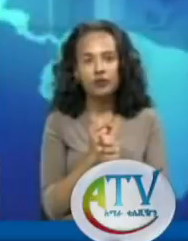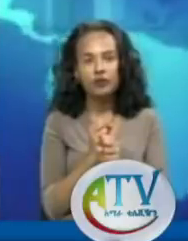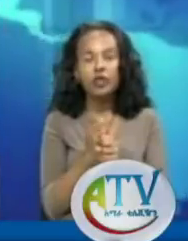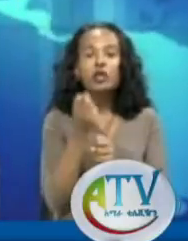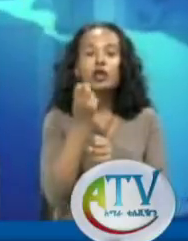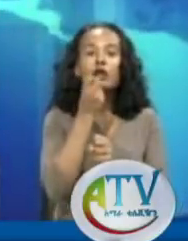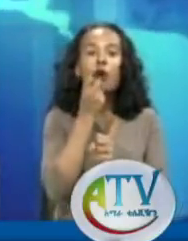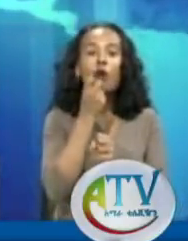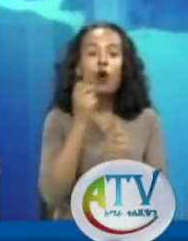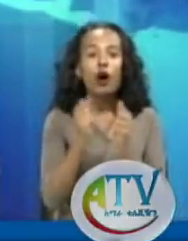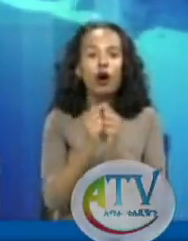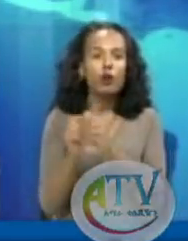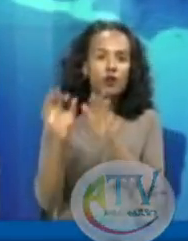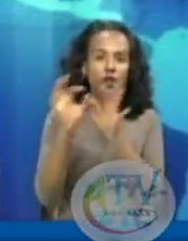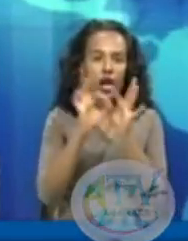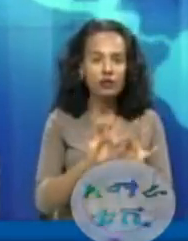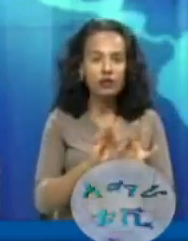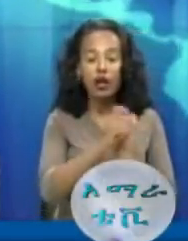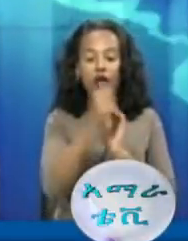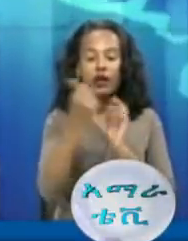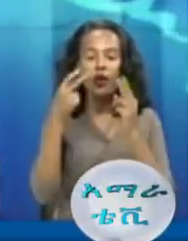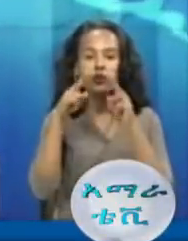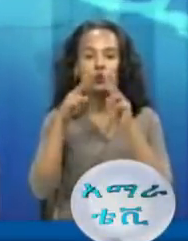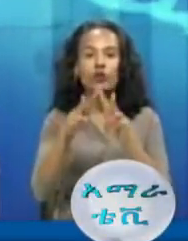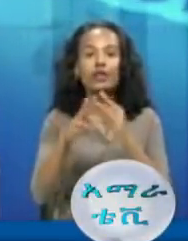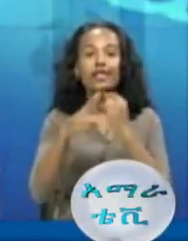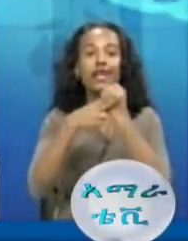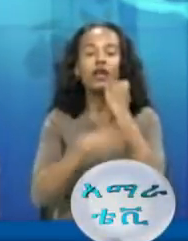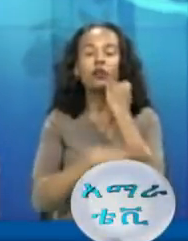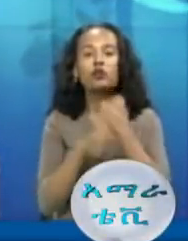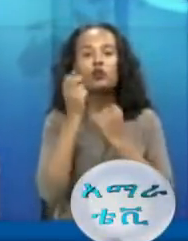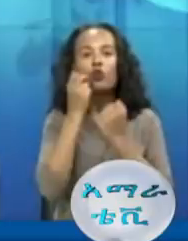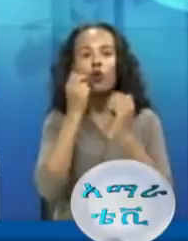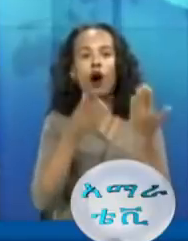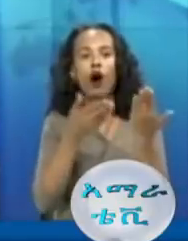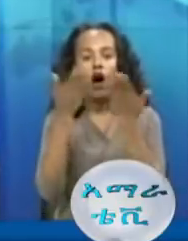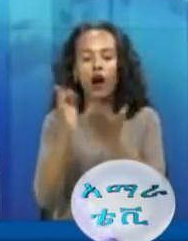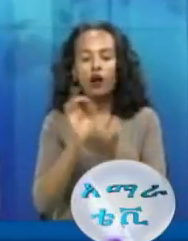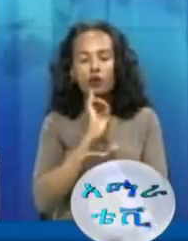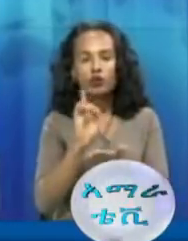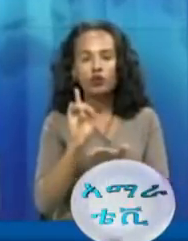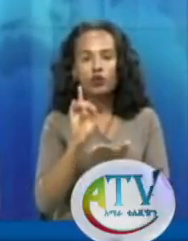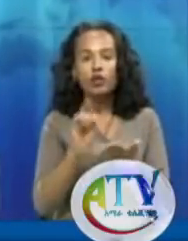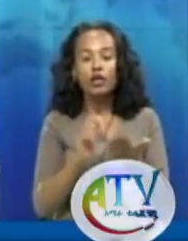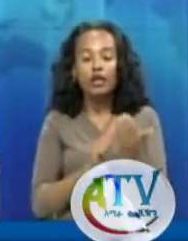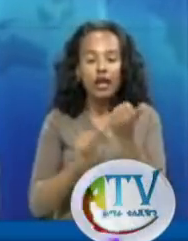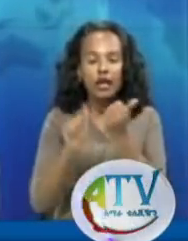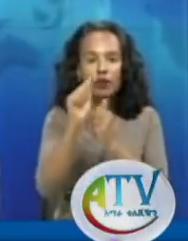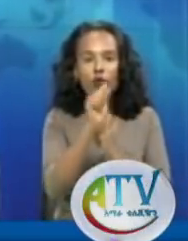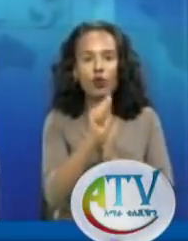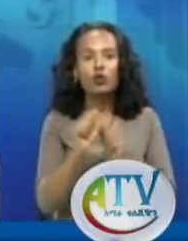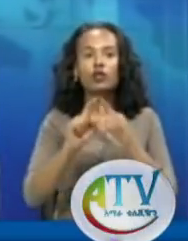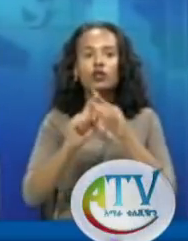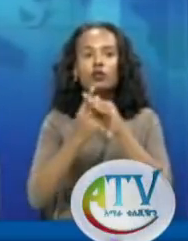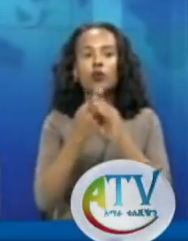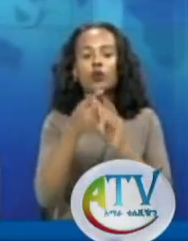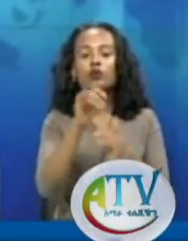ከውሃ ጋር በተያያዘ ሌላው ትኩረት የመስኖ ውሃ አቅርቦት ነው። ቀደም ብለው የተጀመሩት